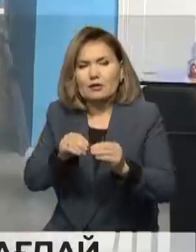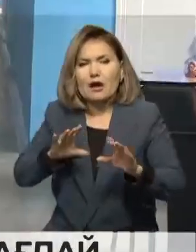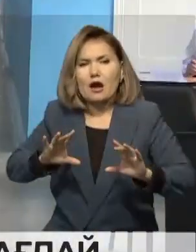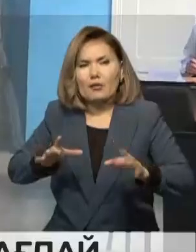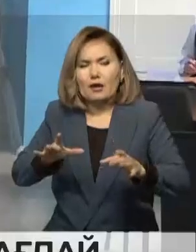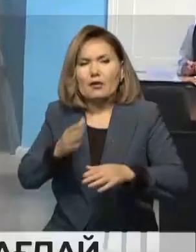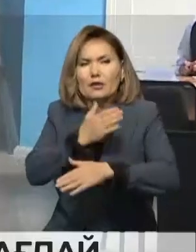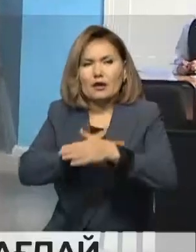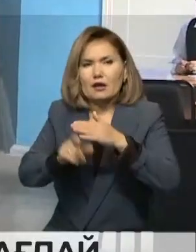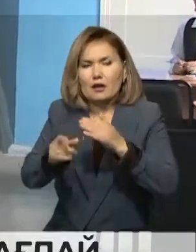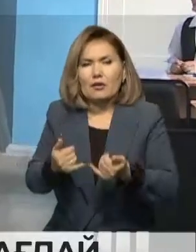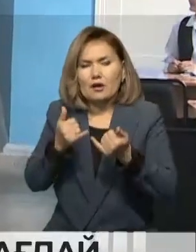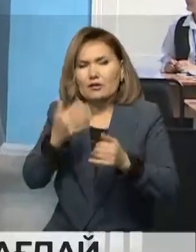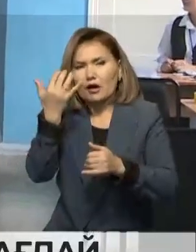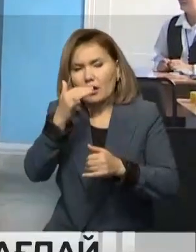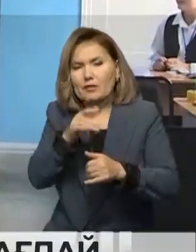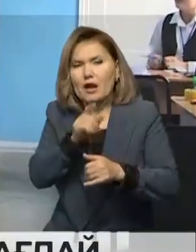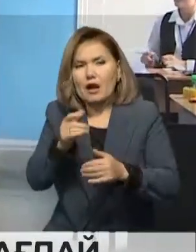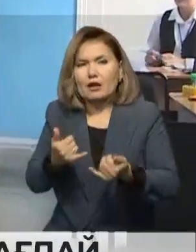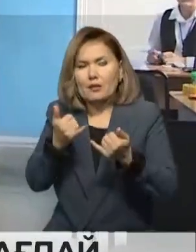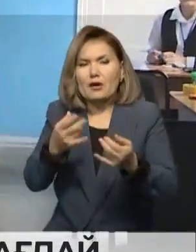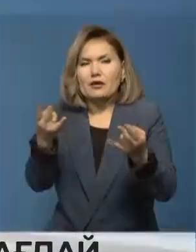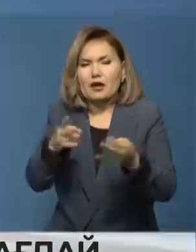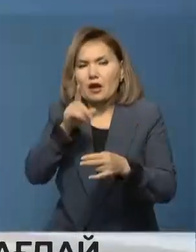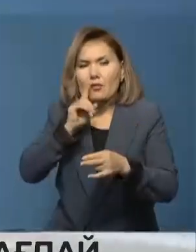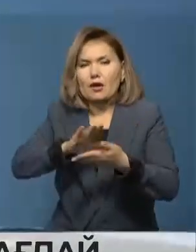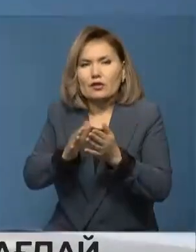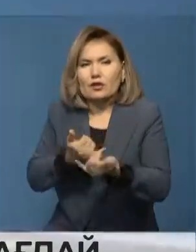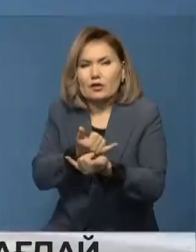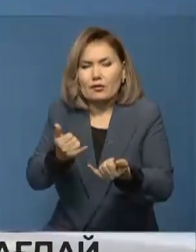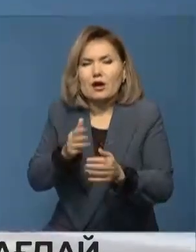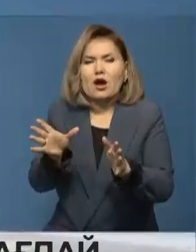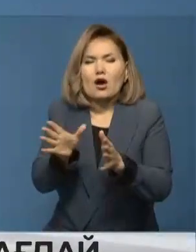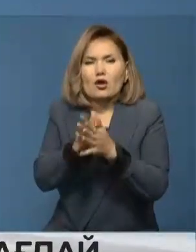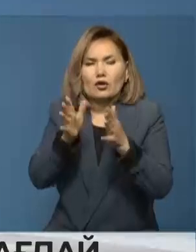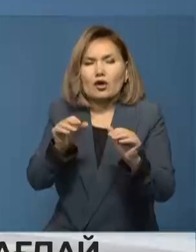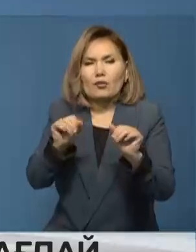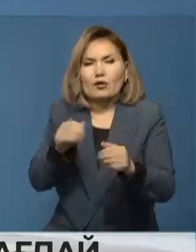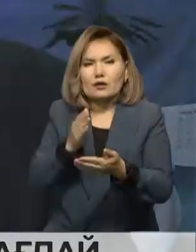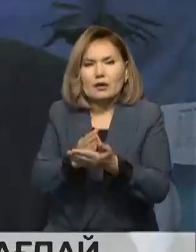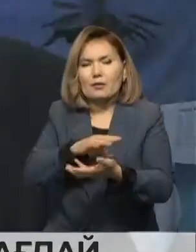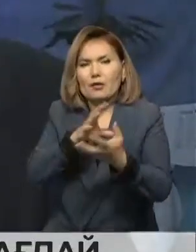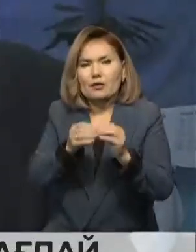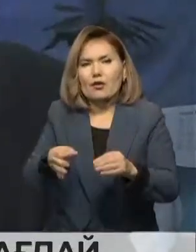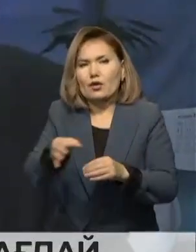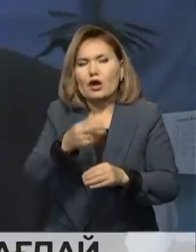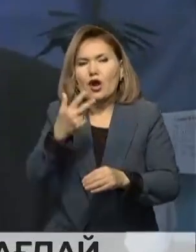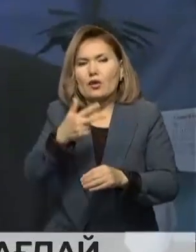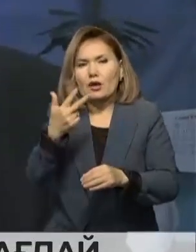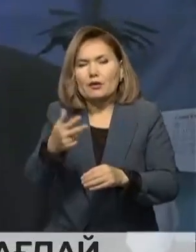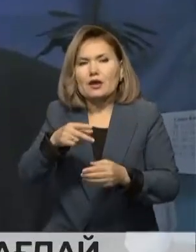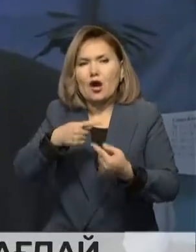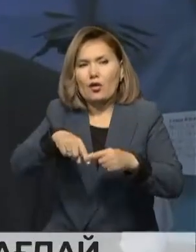Арбаға таңылғандар үшін де, көзі көрмейтін адамдар үшін де қажетті жабдықтар қойылып, толық мүмкіндік қарастырылды. Жалпы облыста